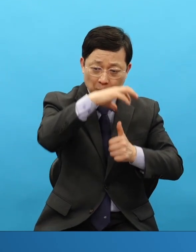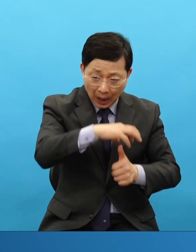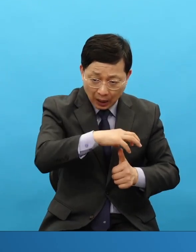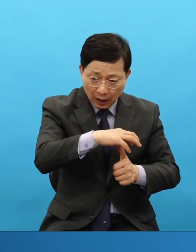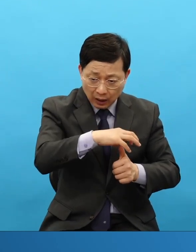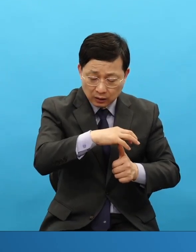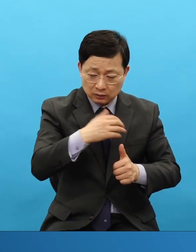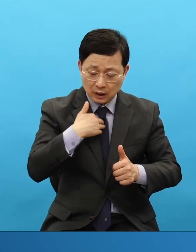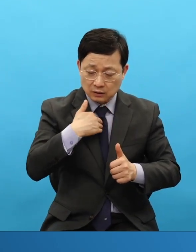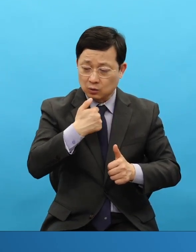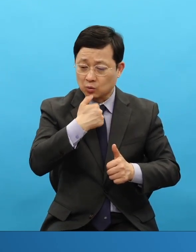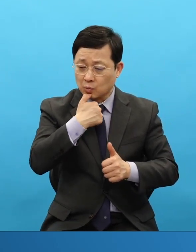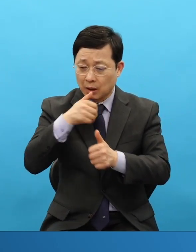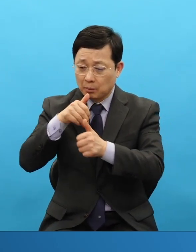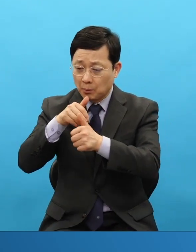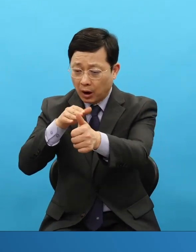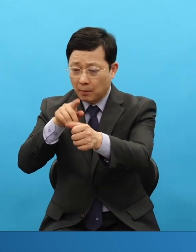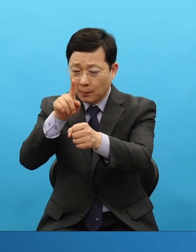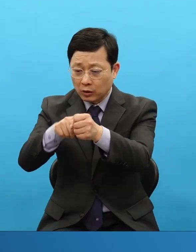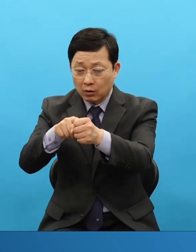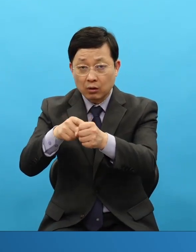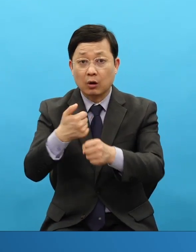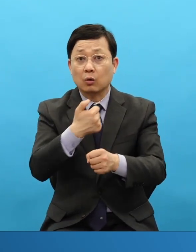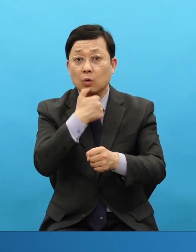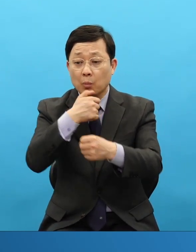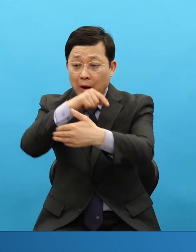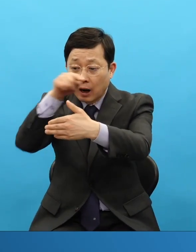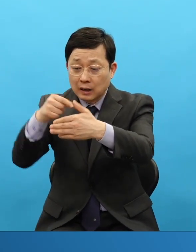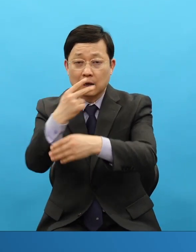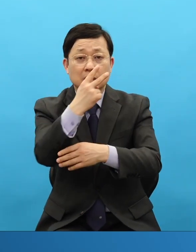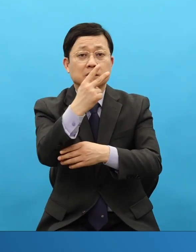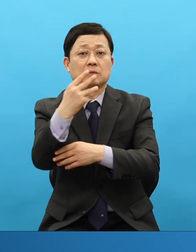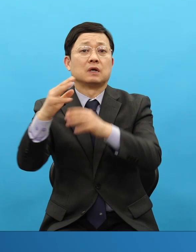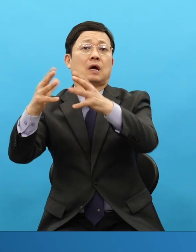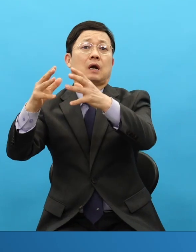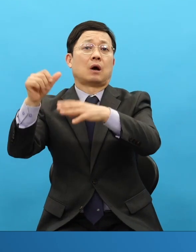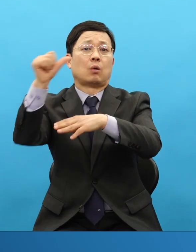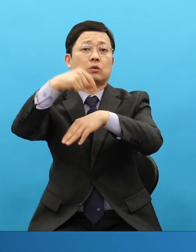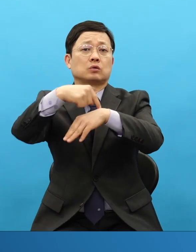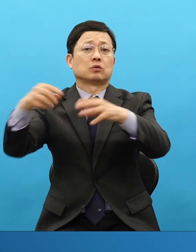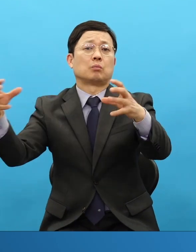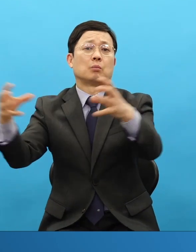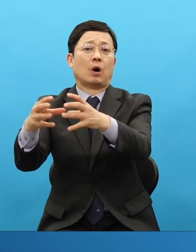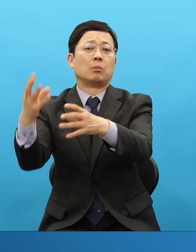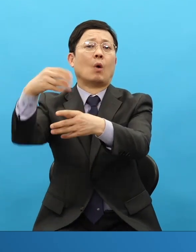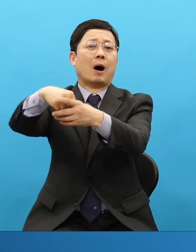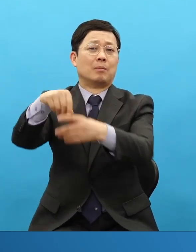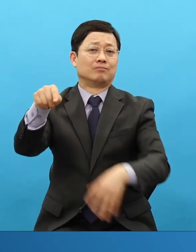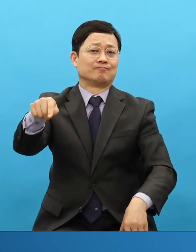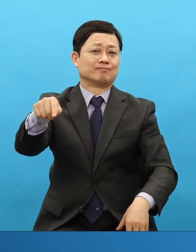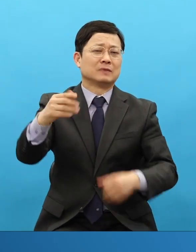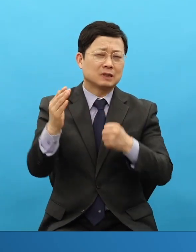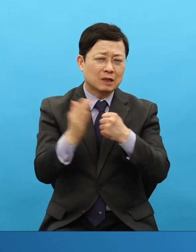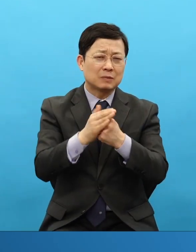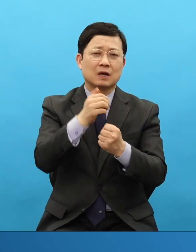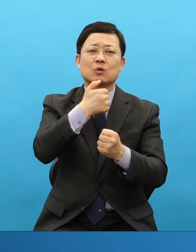종족이 있어요. You must go there to meet with the 237 nations of 당연히 4,000 보내는 tribes. 거죠. Rightfully they were sent there. 이걸 알은